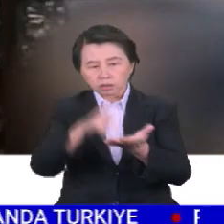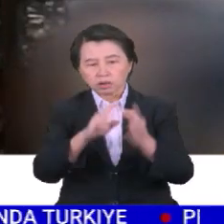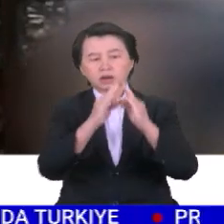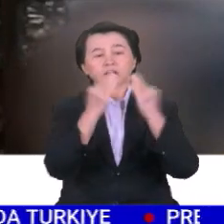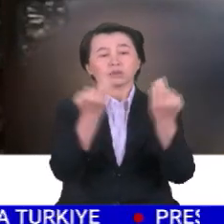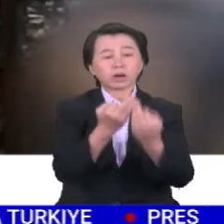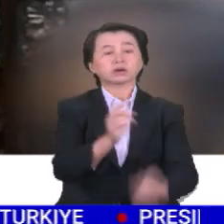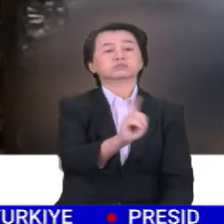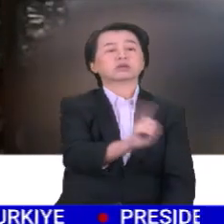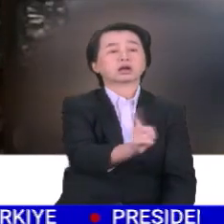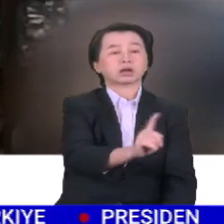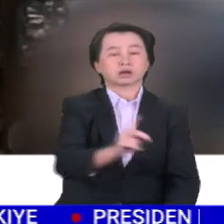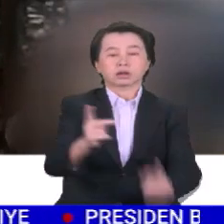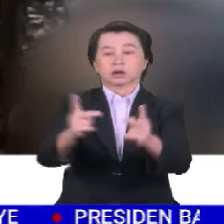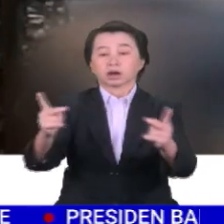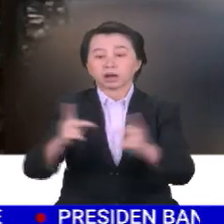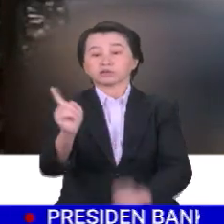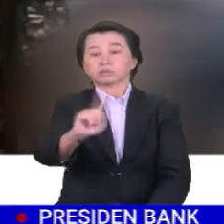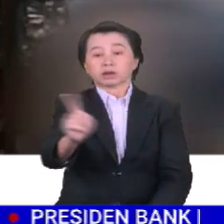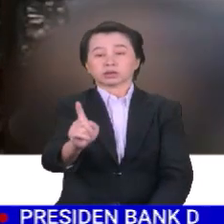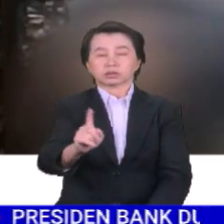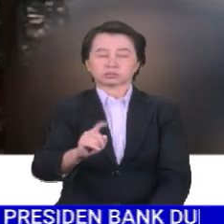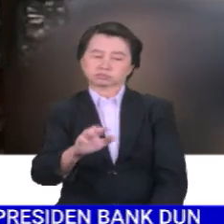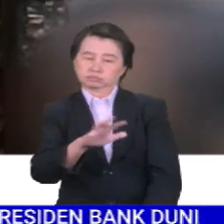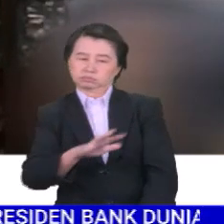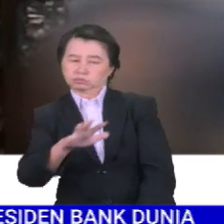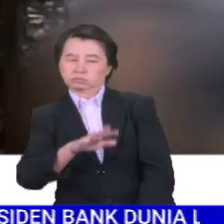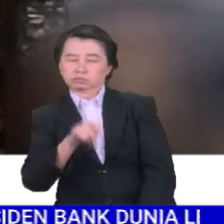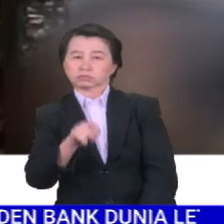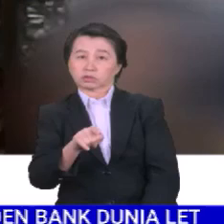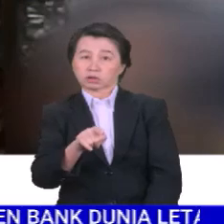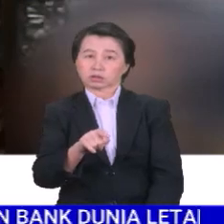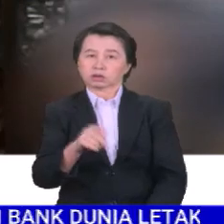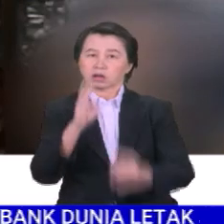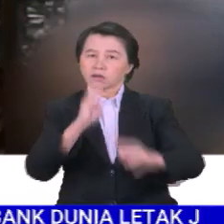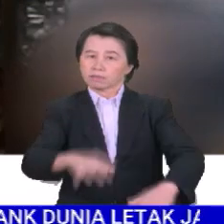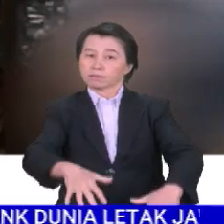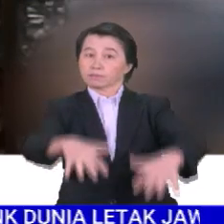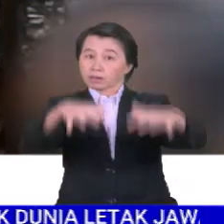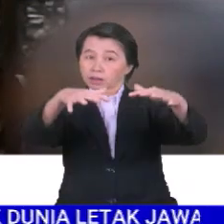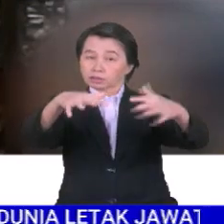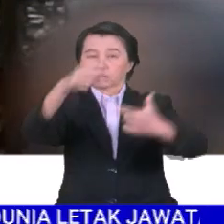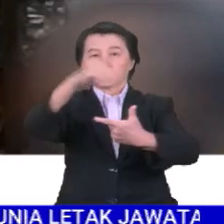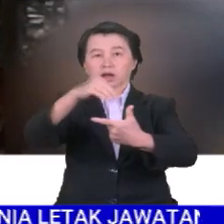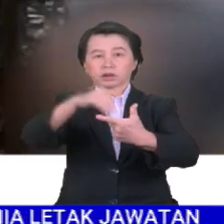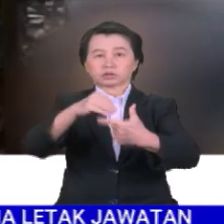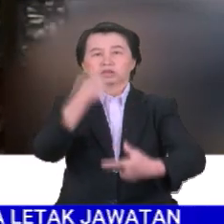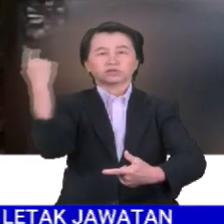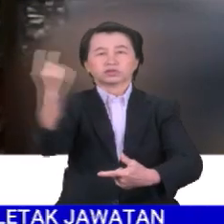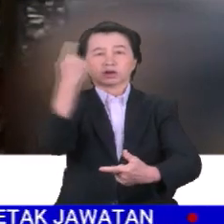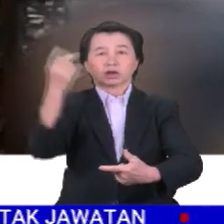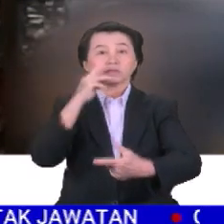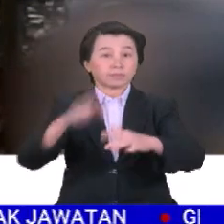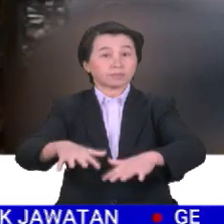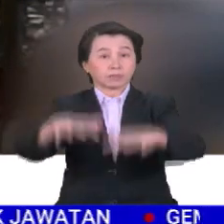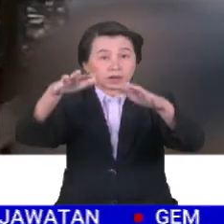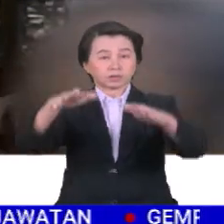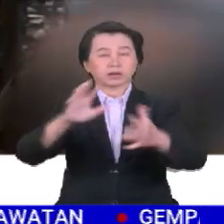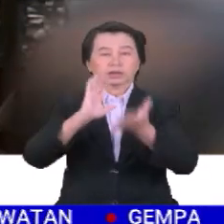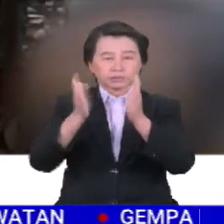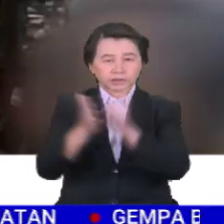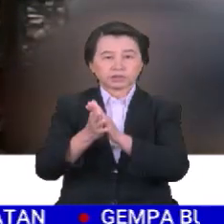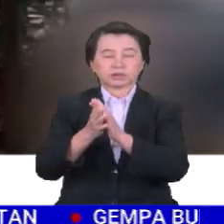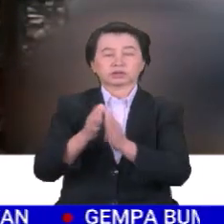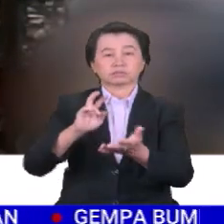keluarga mana, kawasan mana yang dijangka banjir ataupun selalu banjir. Maka peruntukan